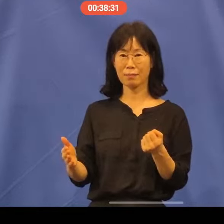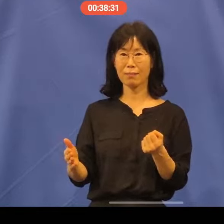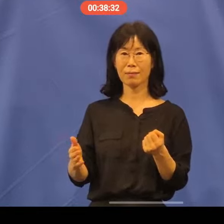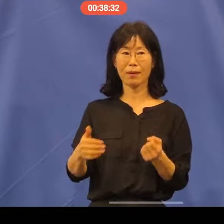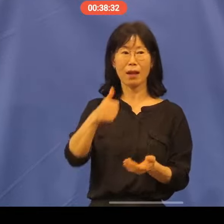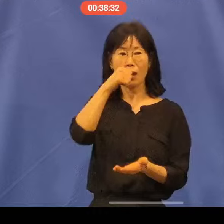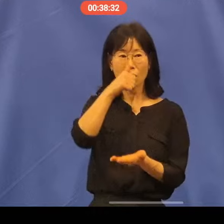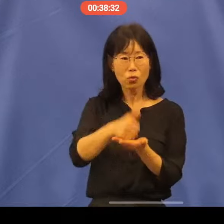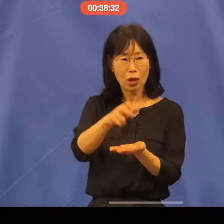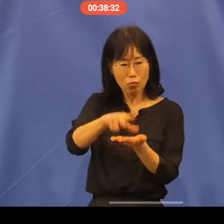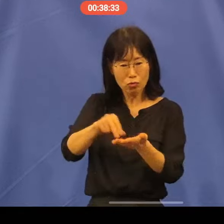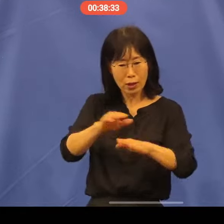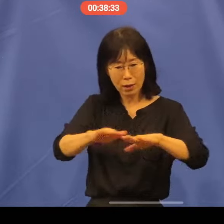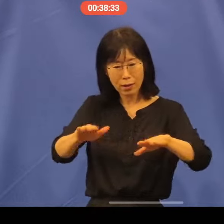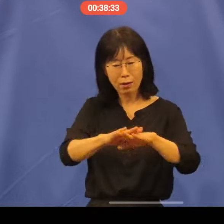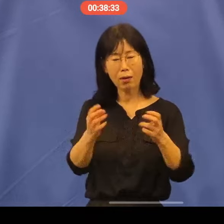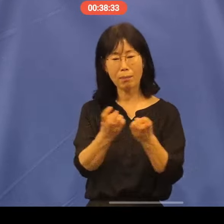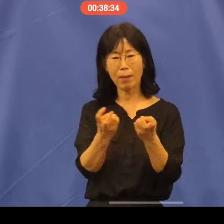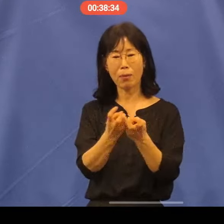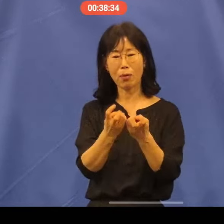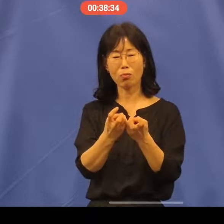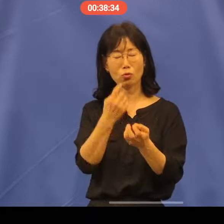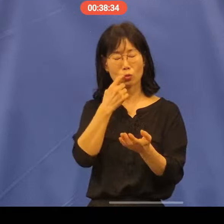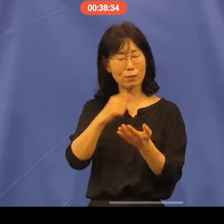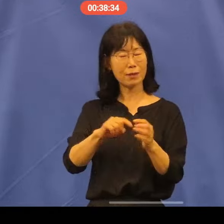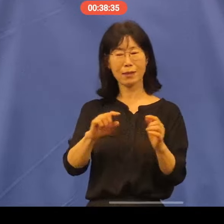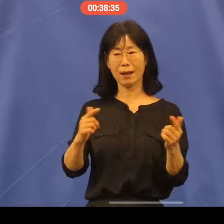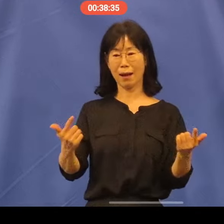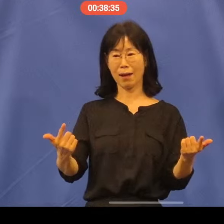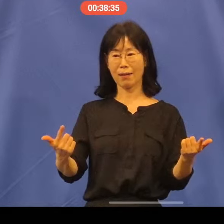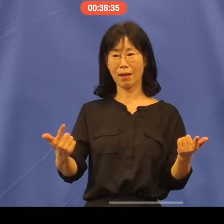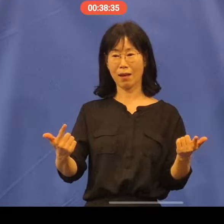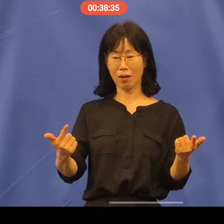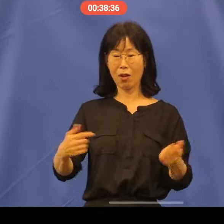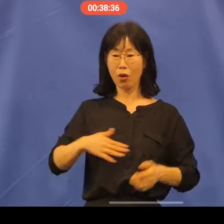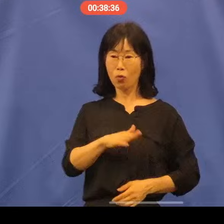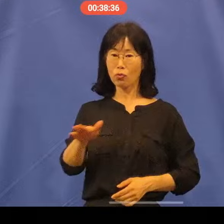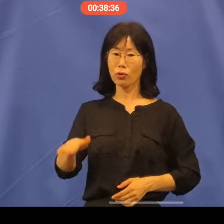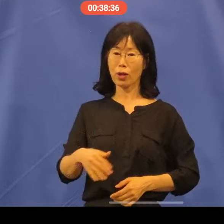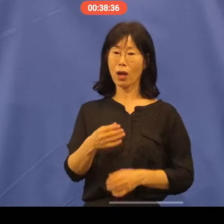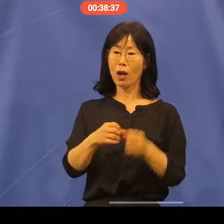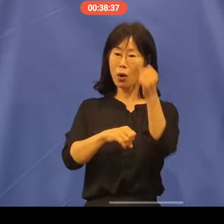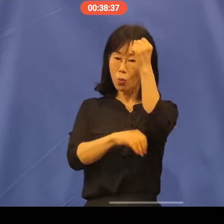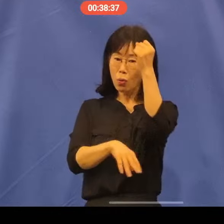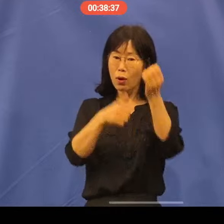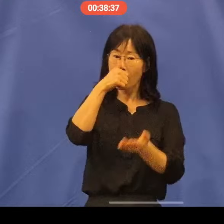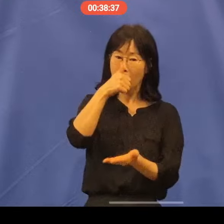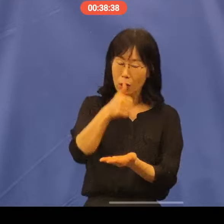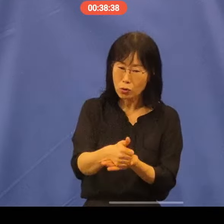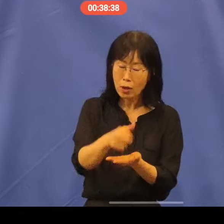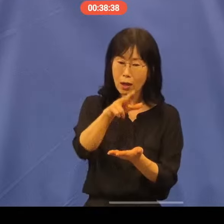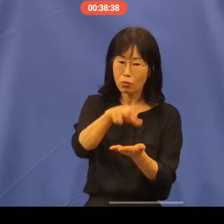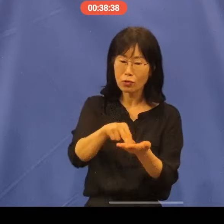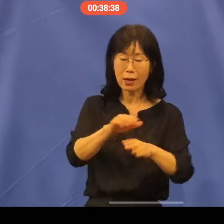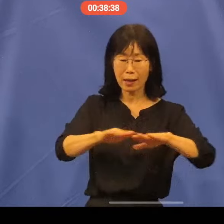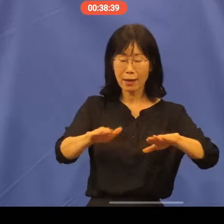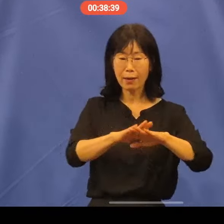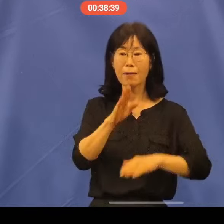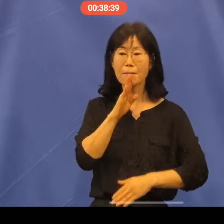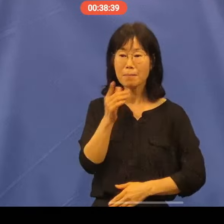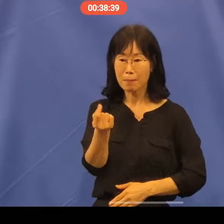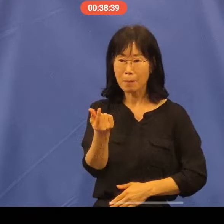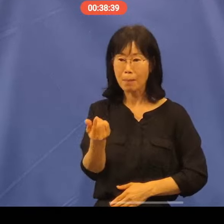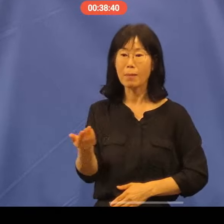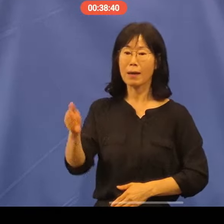문제를 해결하셨습니다. 우리의 근본적인 죄 문제는 이미 해결되었어요. 이제 우리는 하나님에게 더 가까이 나아가는 일을